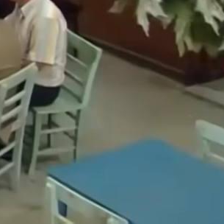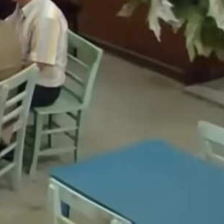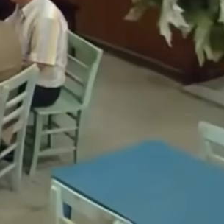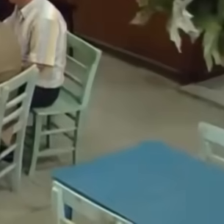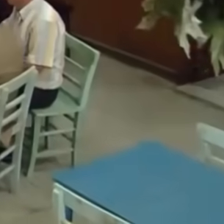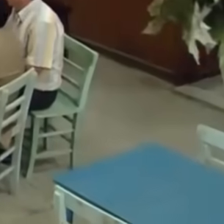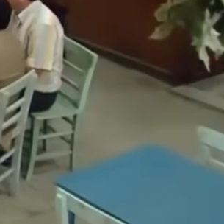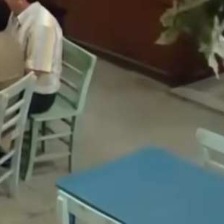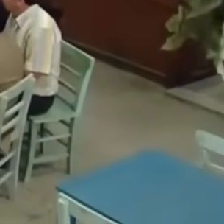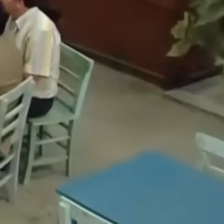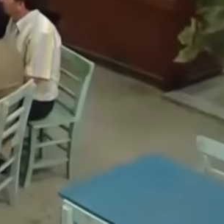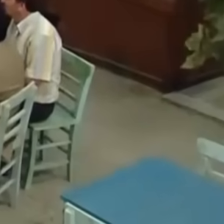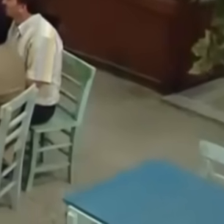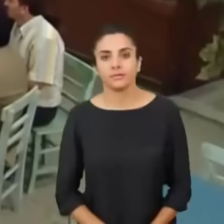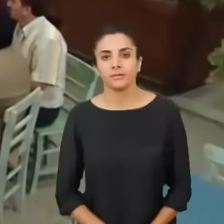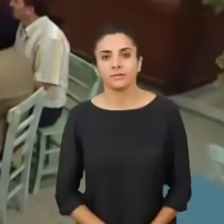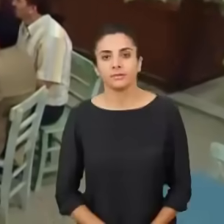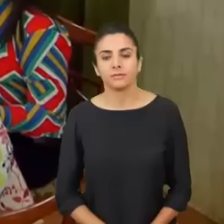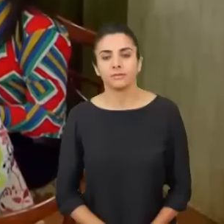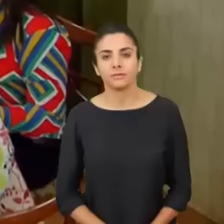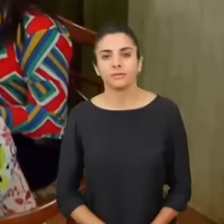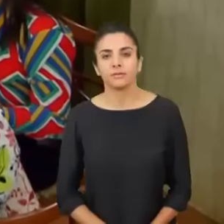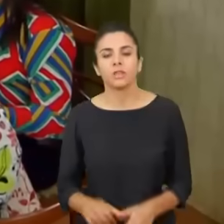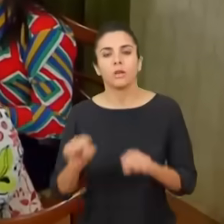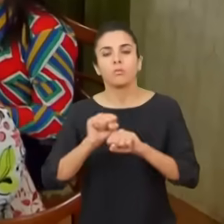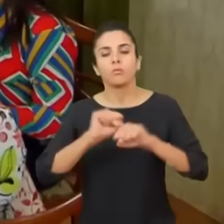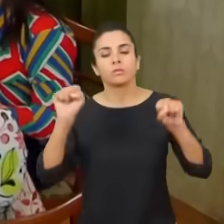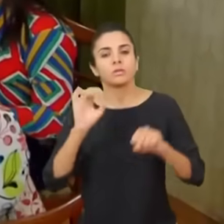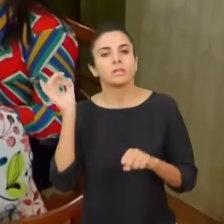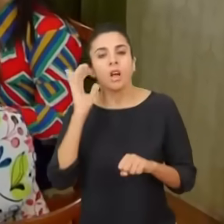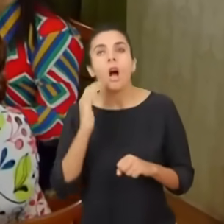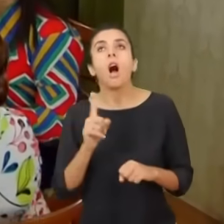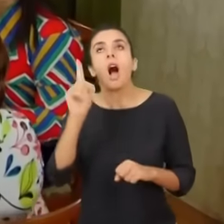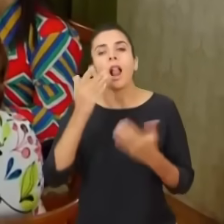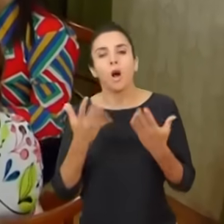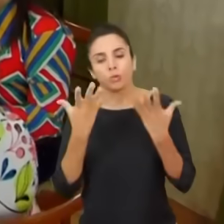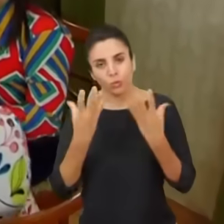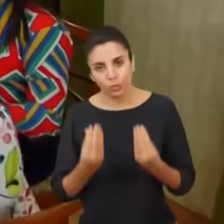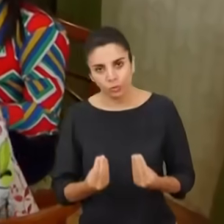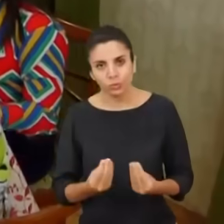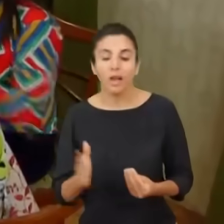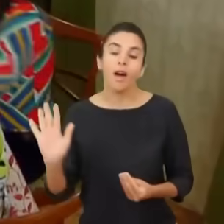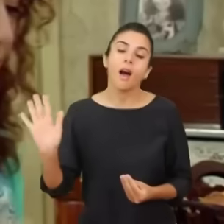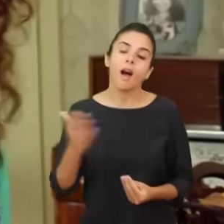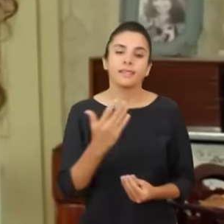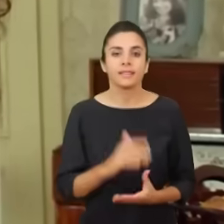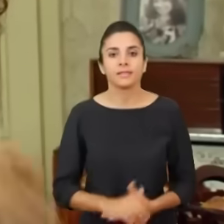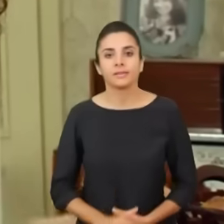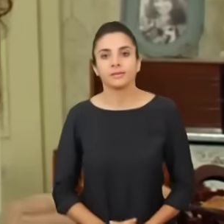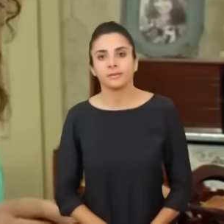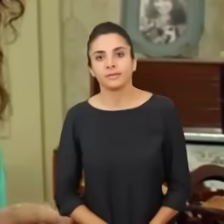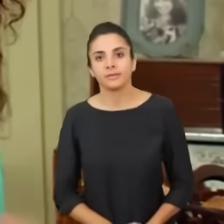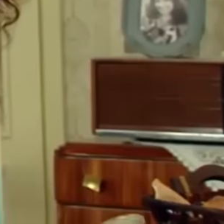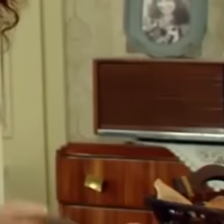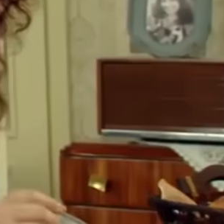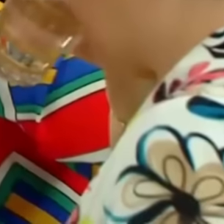bahtiyarların önüne bıraktı. Susmuş'a kaşık çatal da getirmiş. Hadi Allah kabul etsin ya. Hay bakalım.